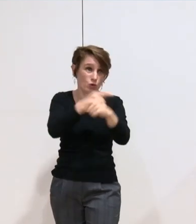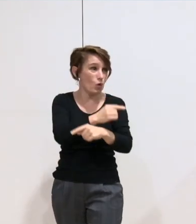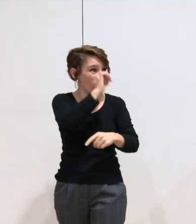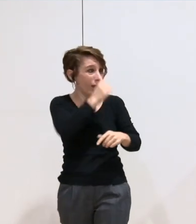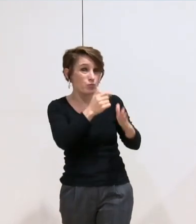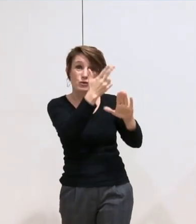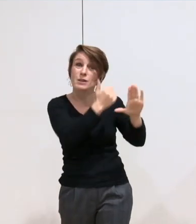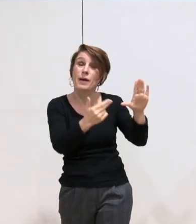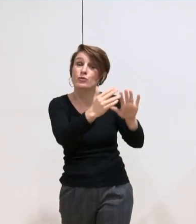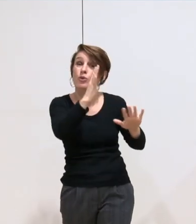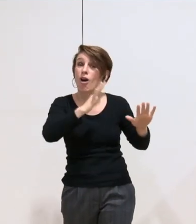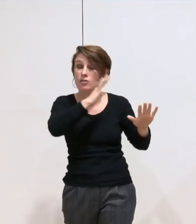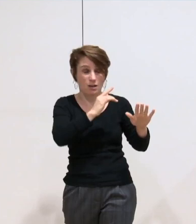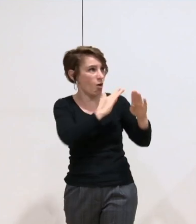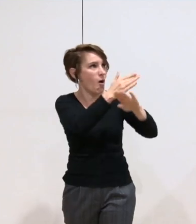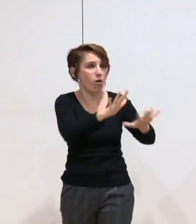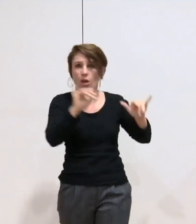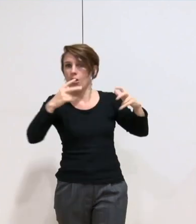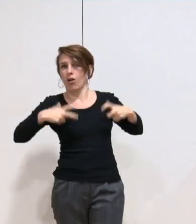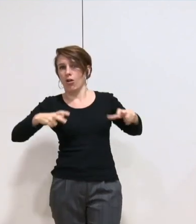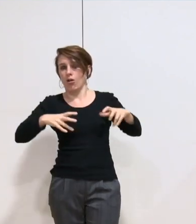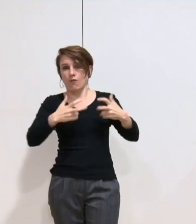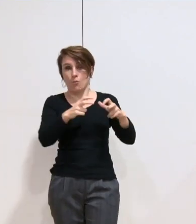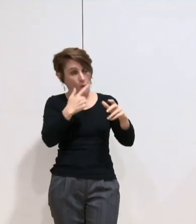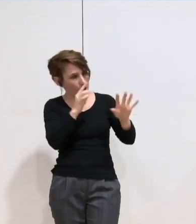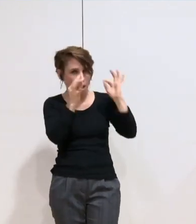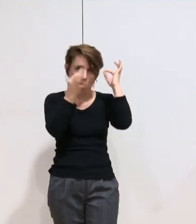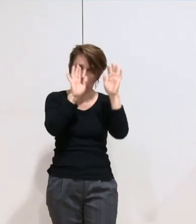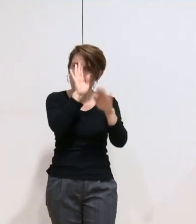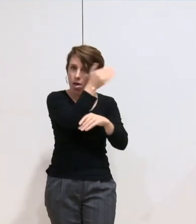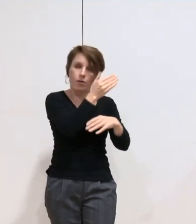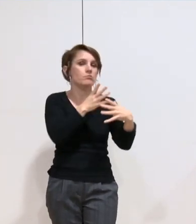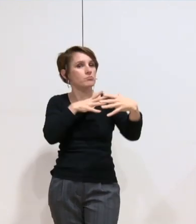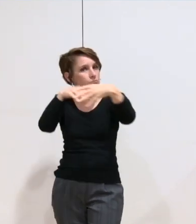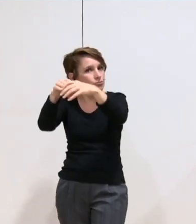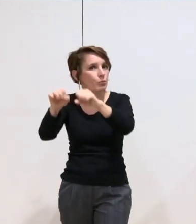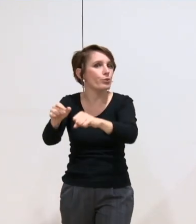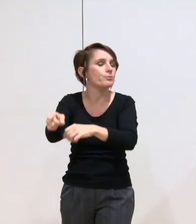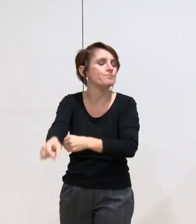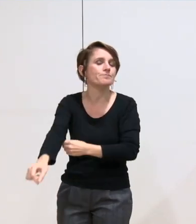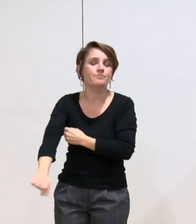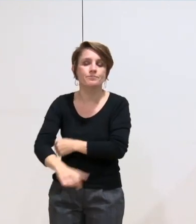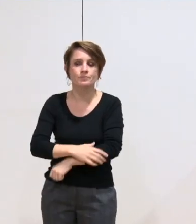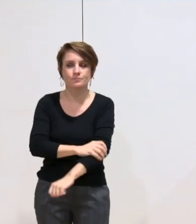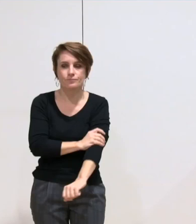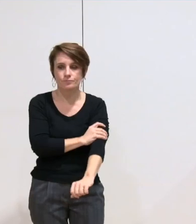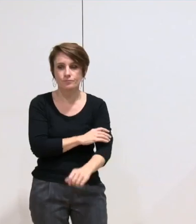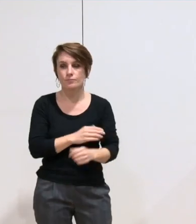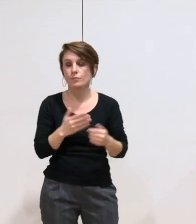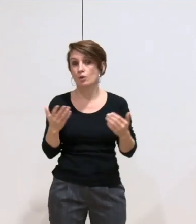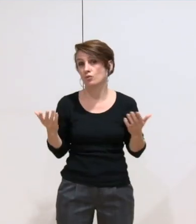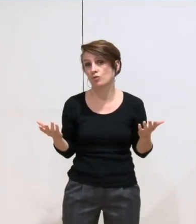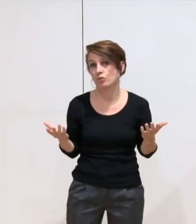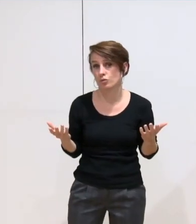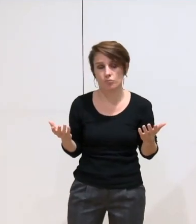donc d'un bilan. Nous maintiendrons notre vote, c'est-à-dire qu'il n'est pas question de ne pas donner